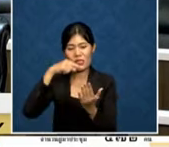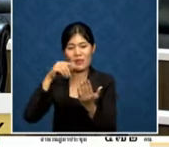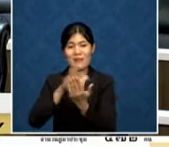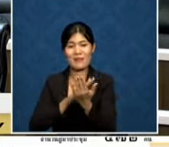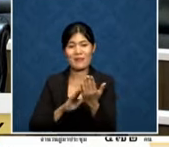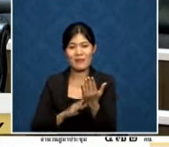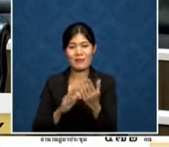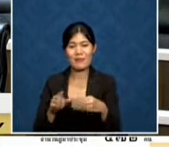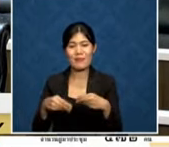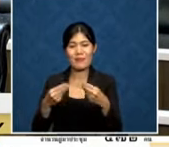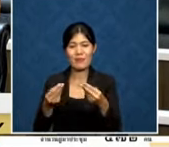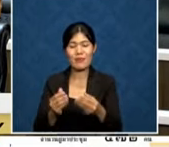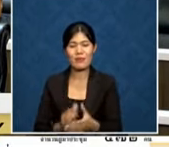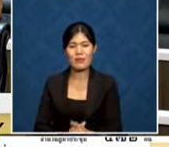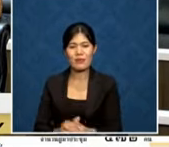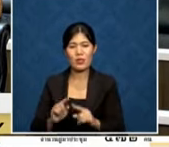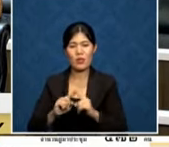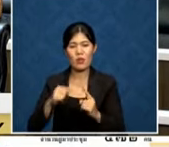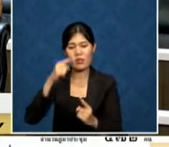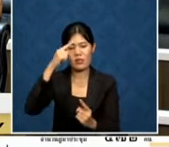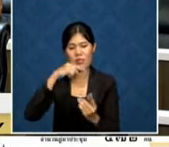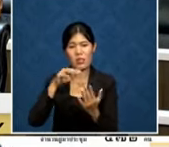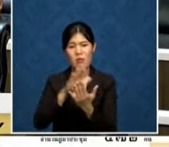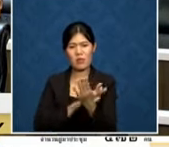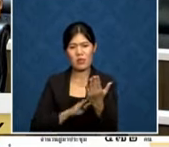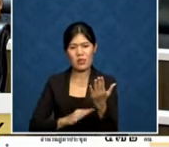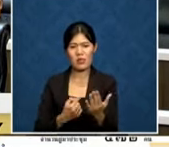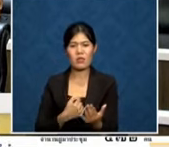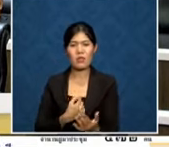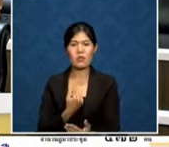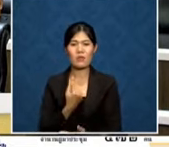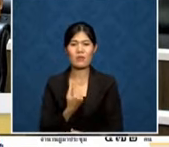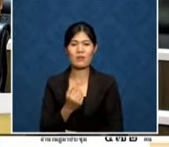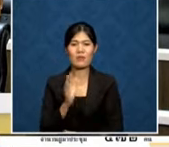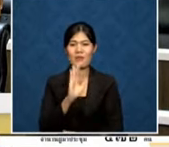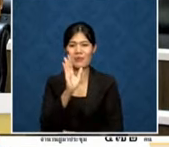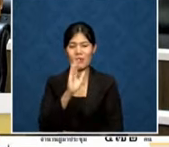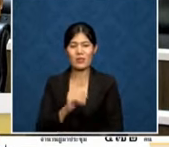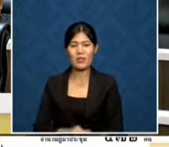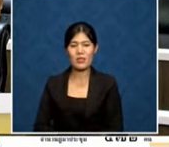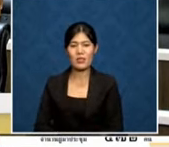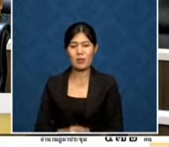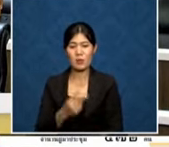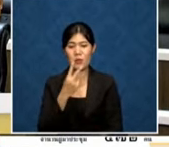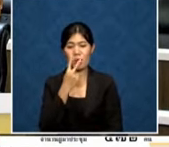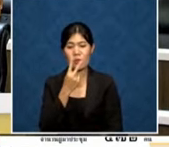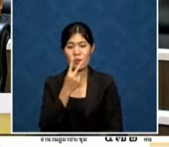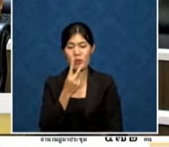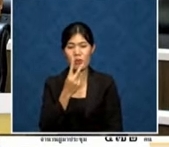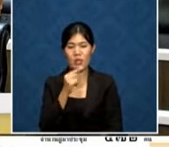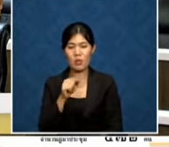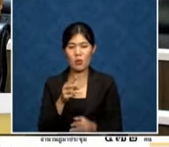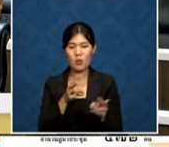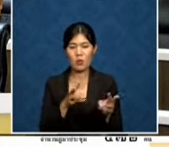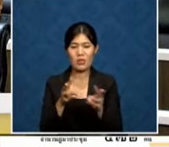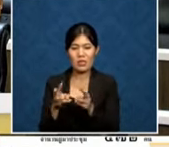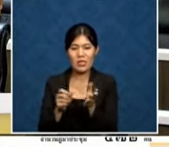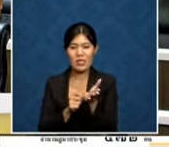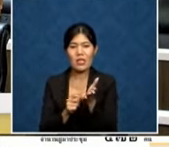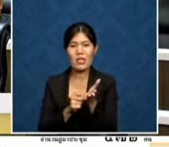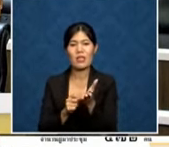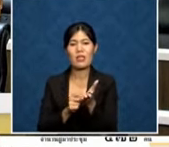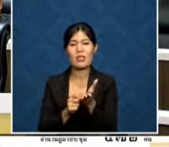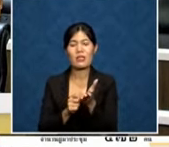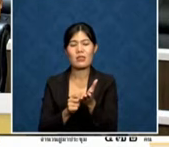ครับแต่ว่ามันไม่ได้มีประเทศเราครับที่กำลังมองเห็นเบมองเห็นเค้กก้อนนี้ครับเรามาดูกันหน่อยดี